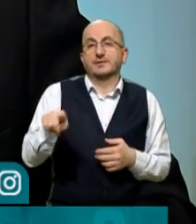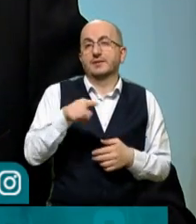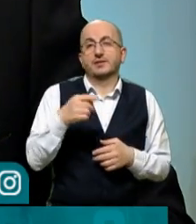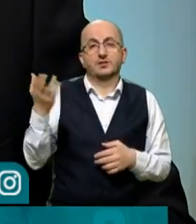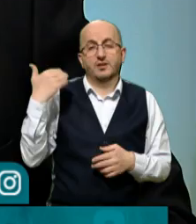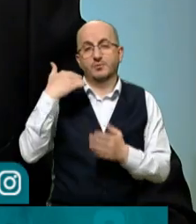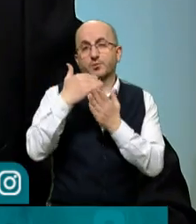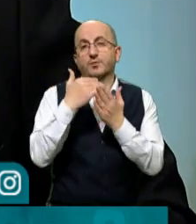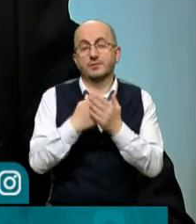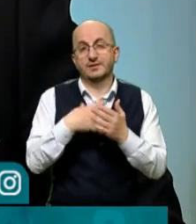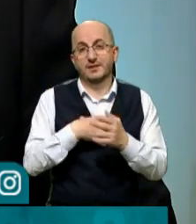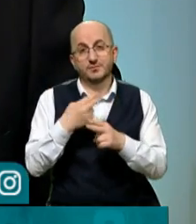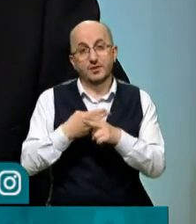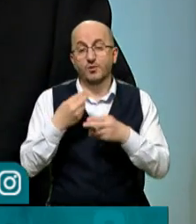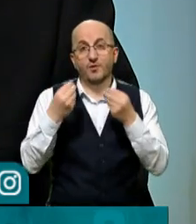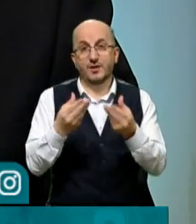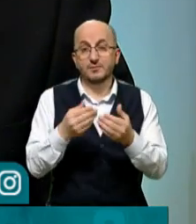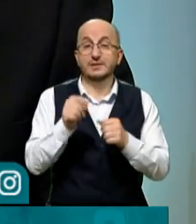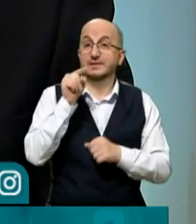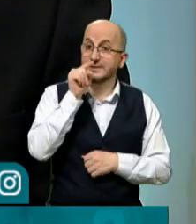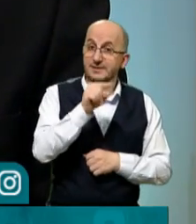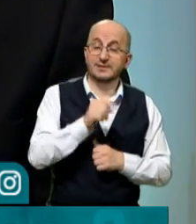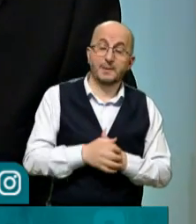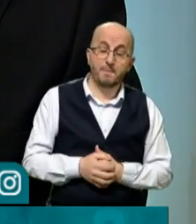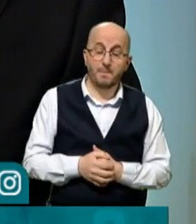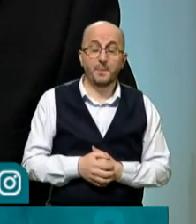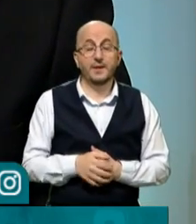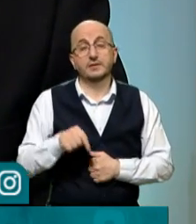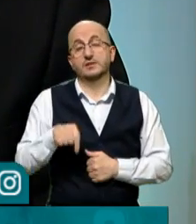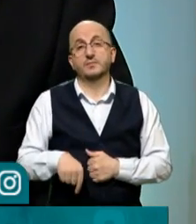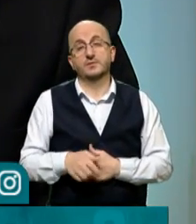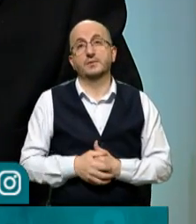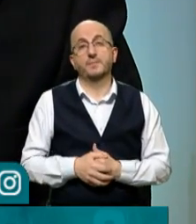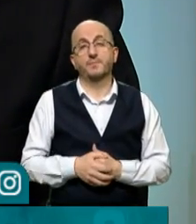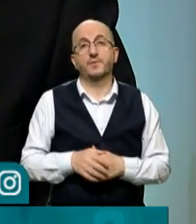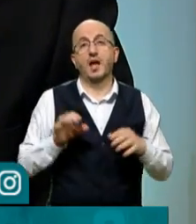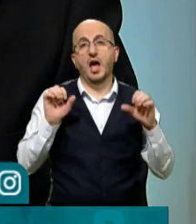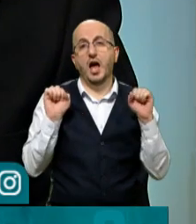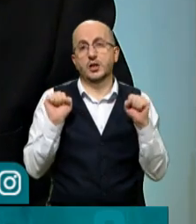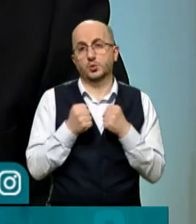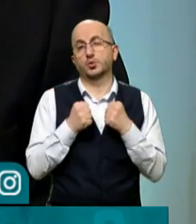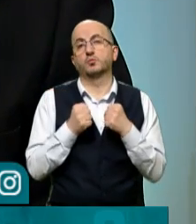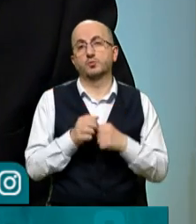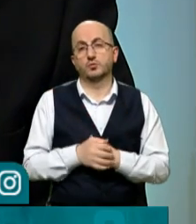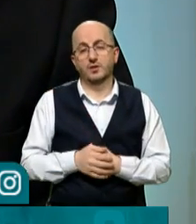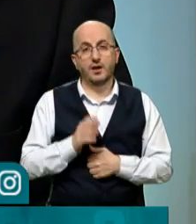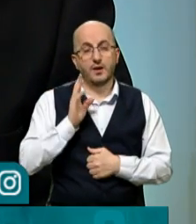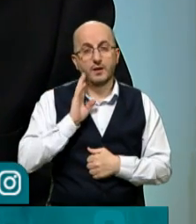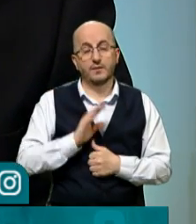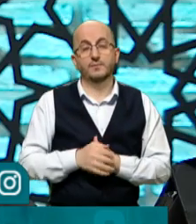Geçenki programda ve kendimden misal vermiştim. Buyurun siz, hocam. Şimdi Erzurumlusunuz.